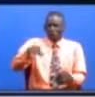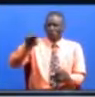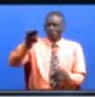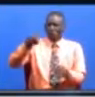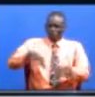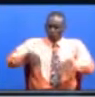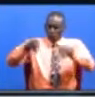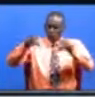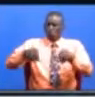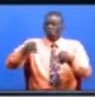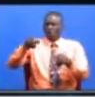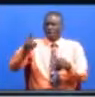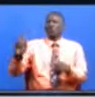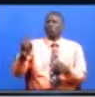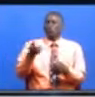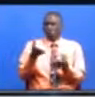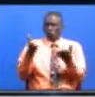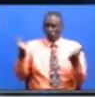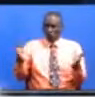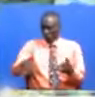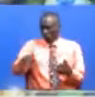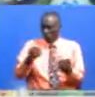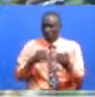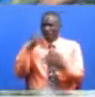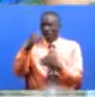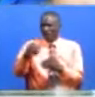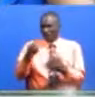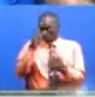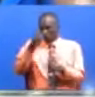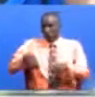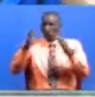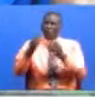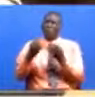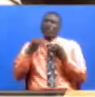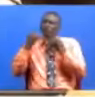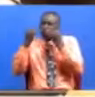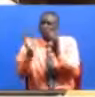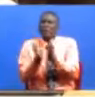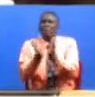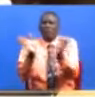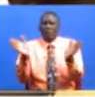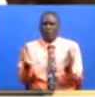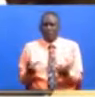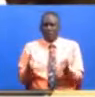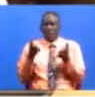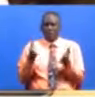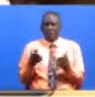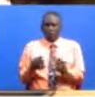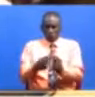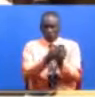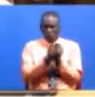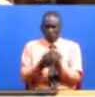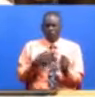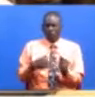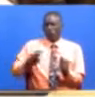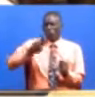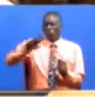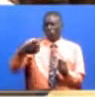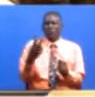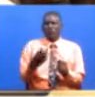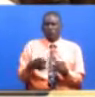Nairobi. Bidhaa hizo ziligunduliwa baada ya maafisa hao kudokezewa na raia. So in total we have 2000 we